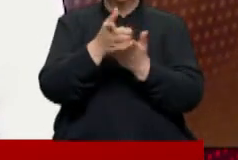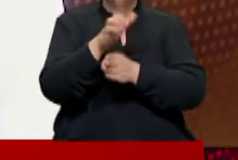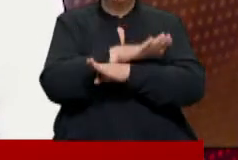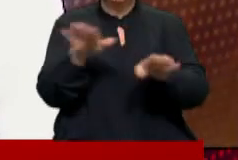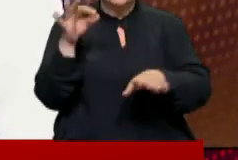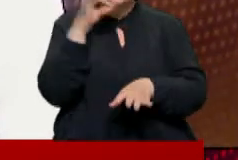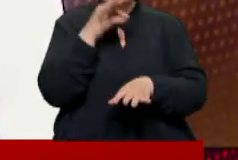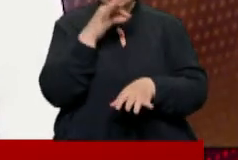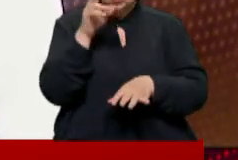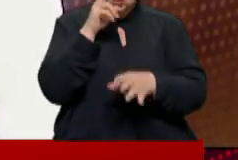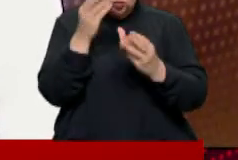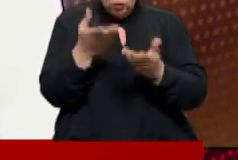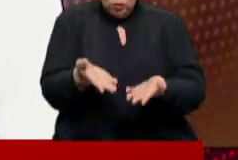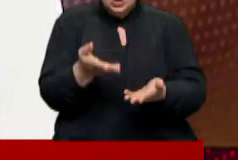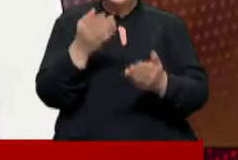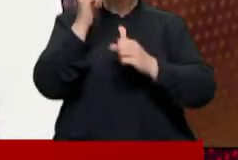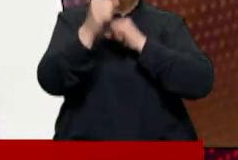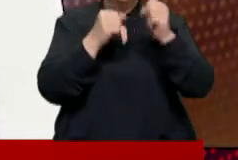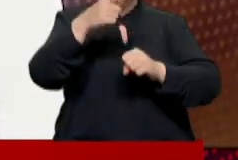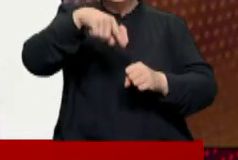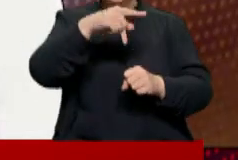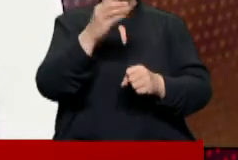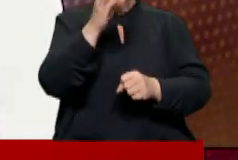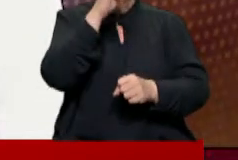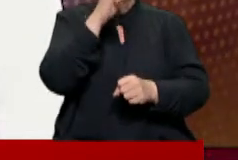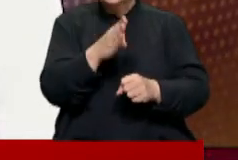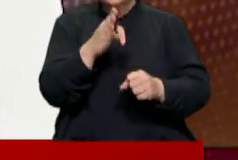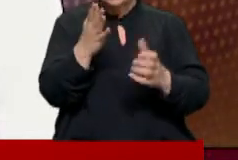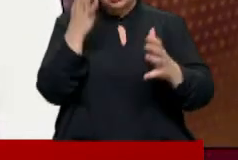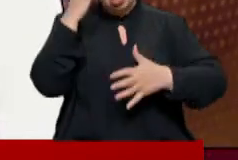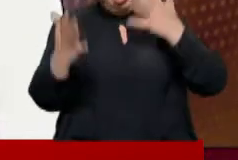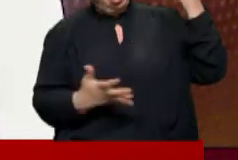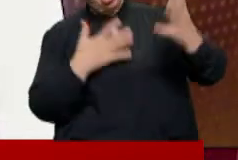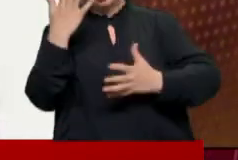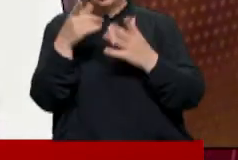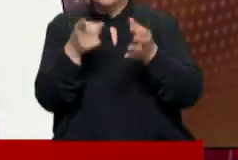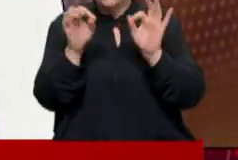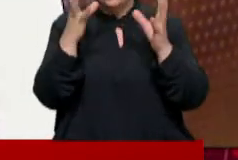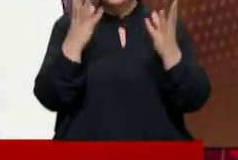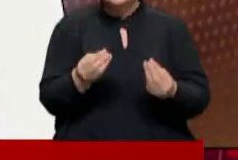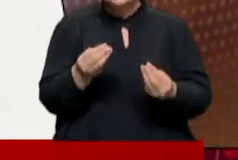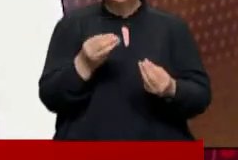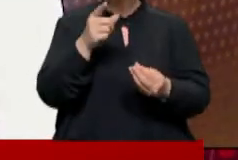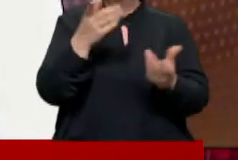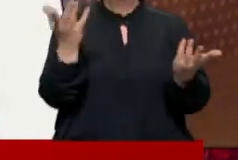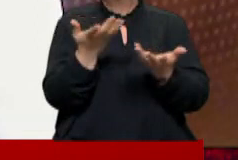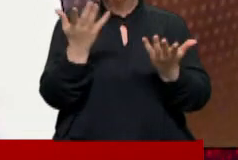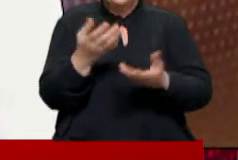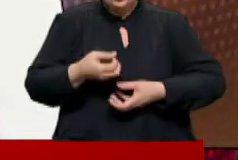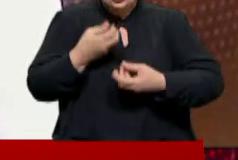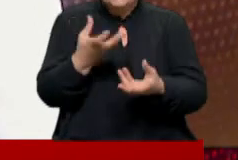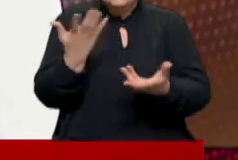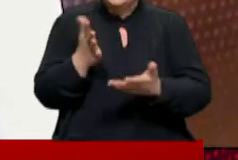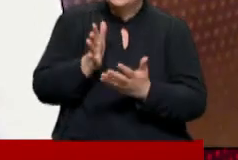neredeyse kalkmasıyla sonuçlandı. Sanayiler de ciddi bir biçimde dumura uğratıldı. Böyle olunca tabii ki siz neyi üretip